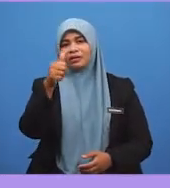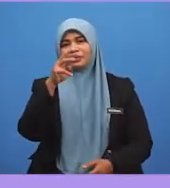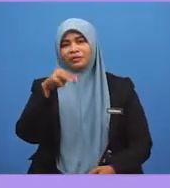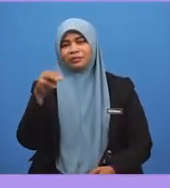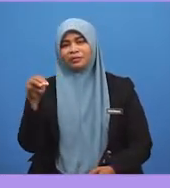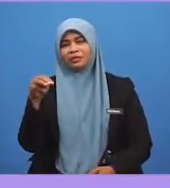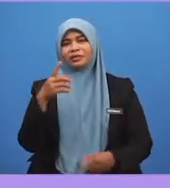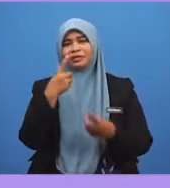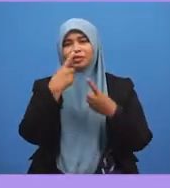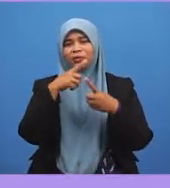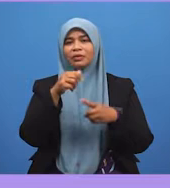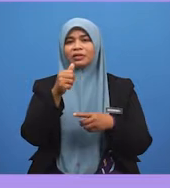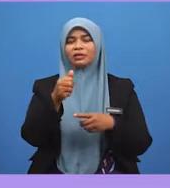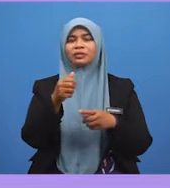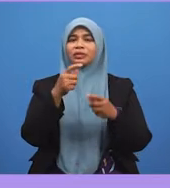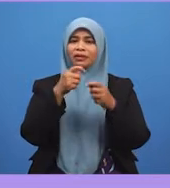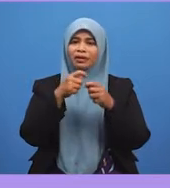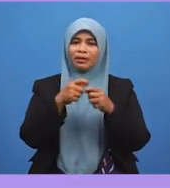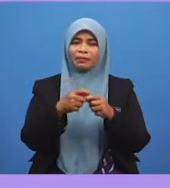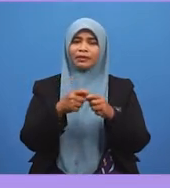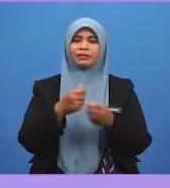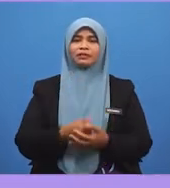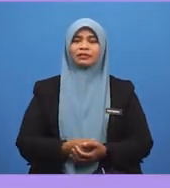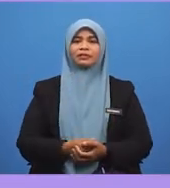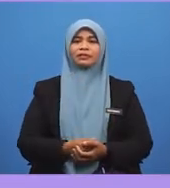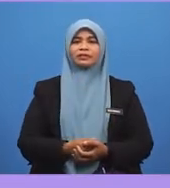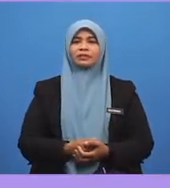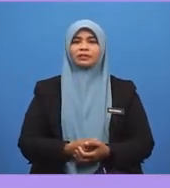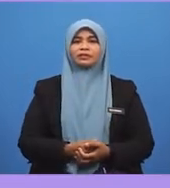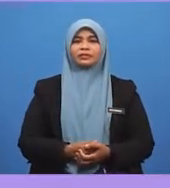murid-murid, jawapan kamu tepat sekali.